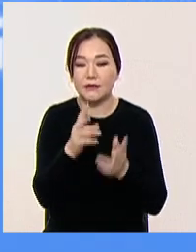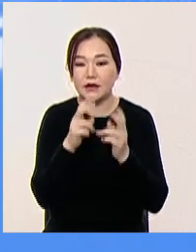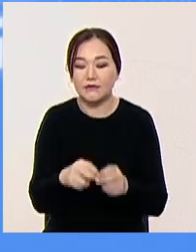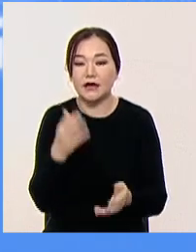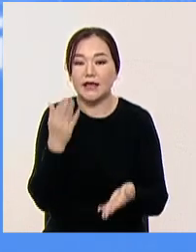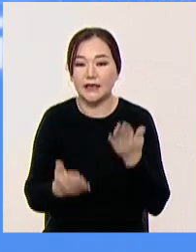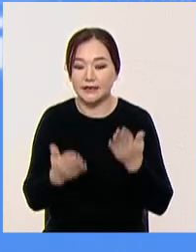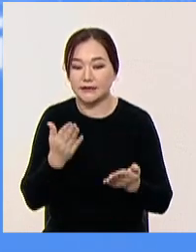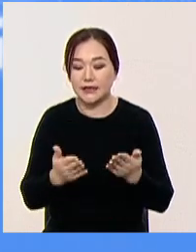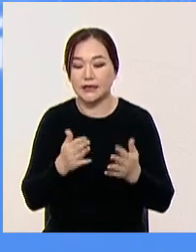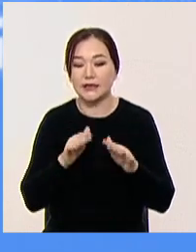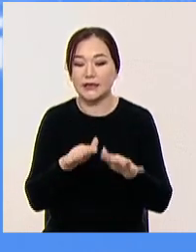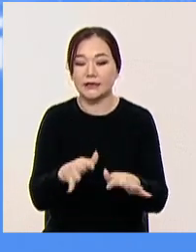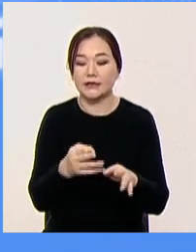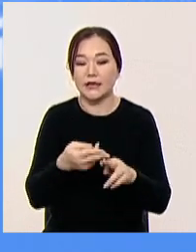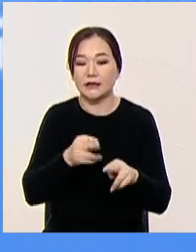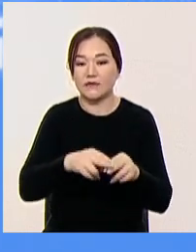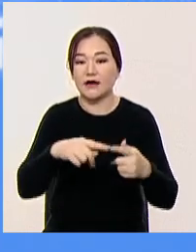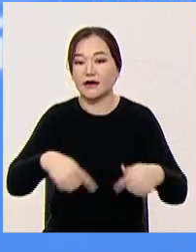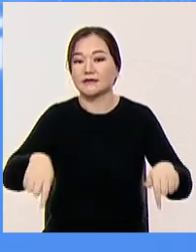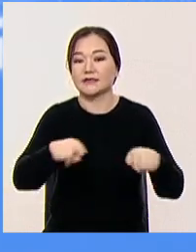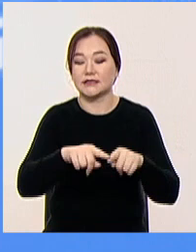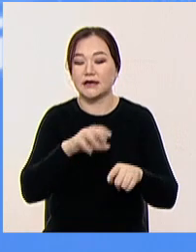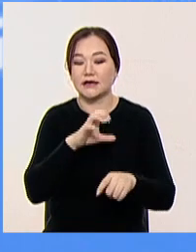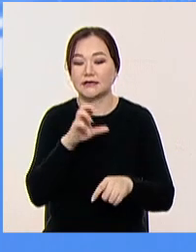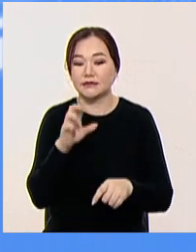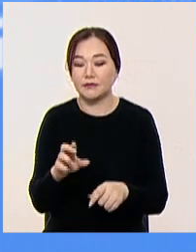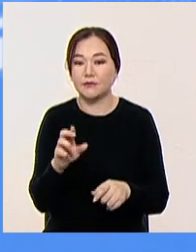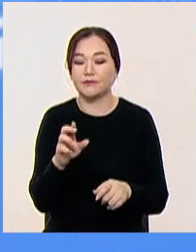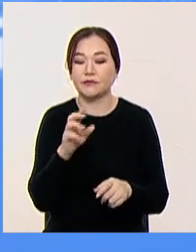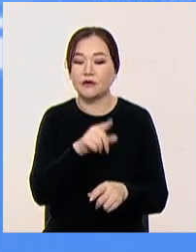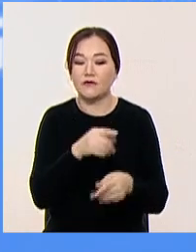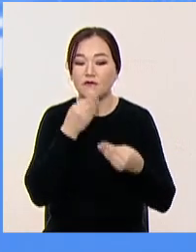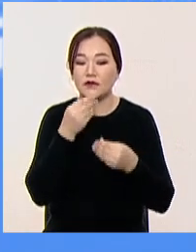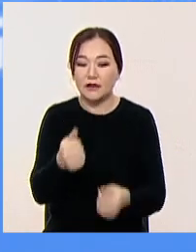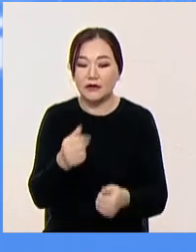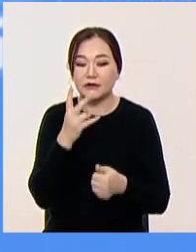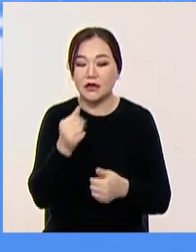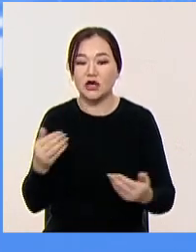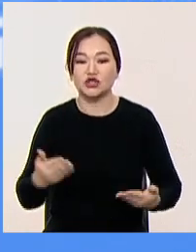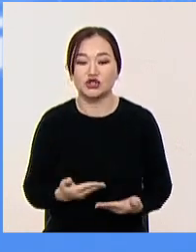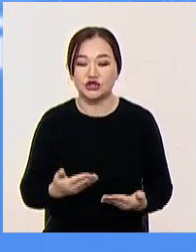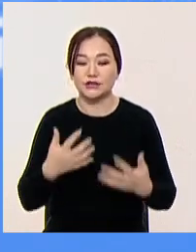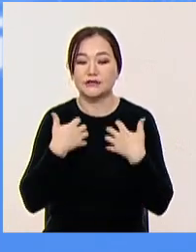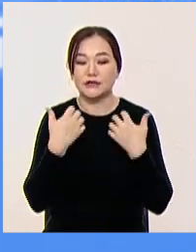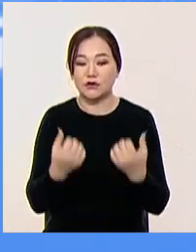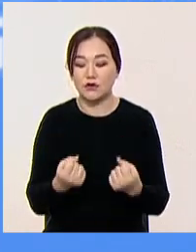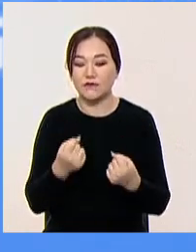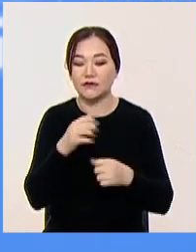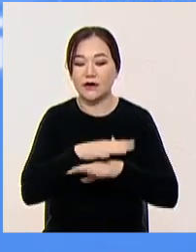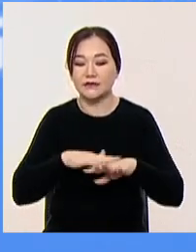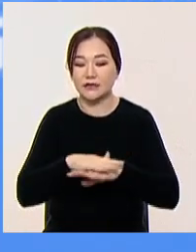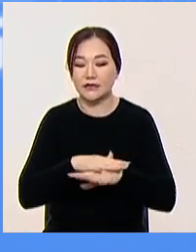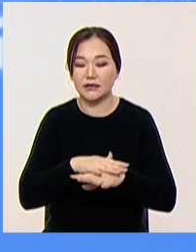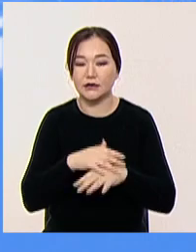если деятельность того или иного субъекта МСБ, она влияет на жизнь и здоровье